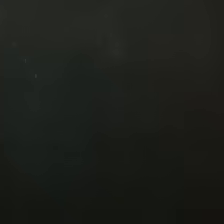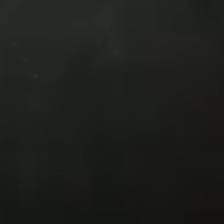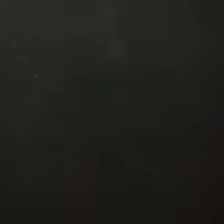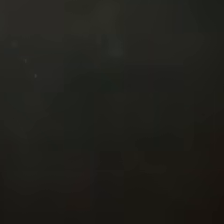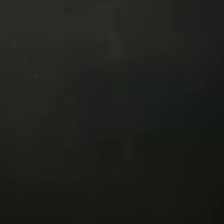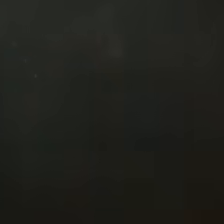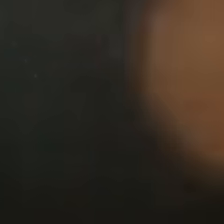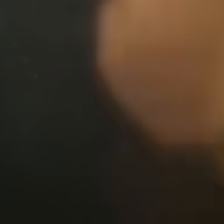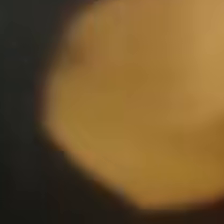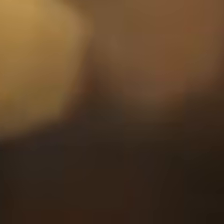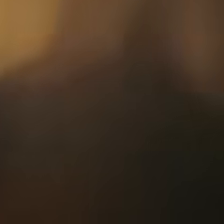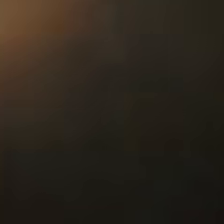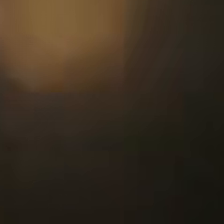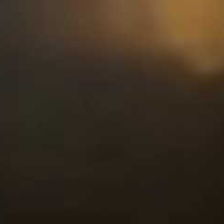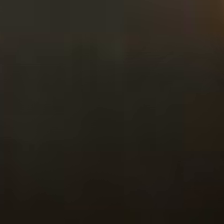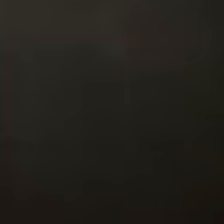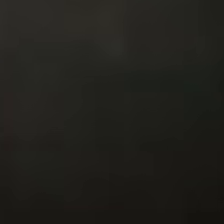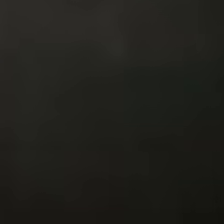좋습니다